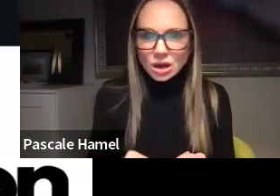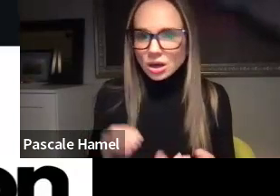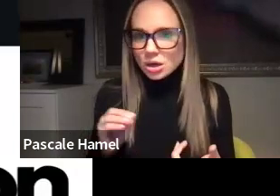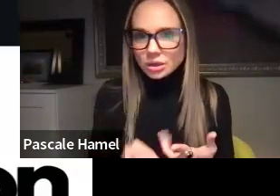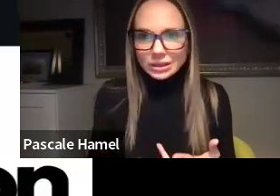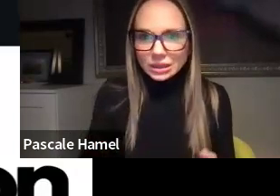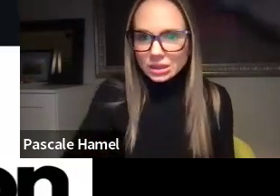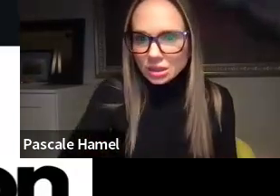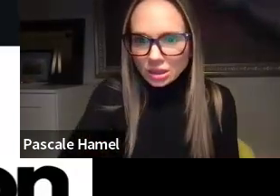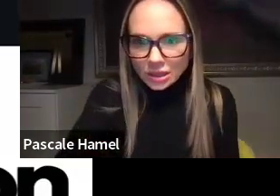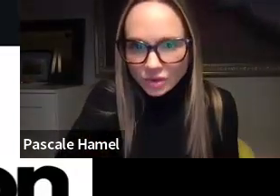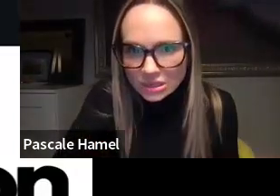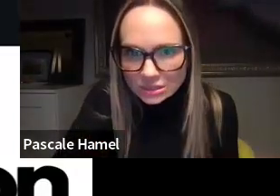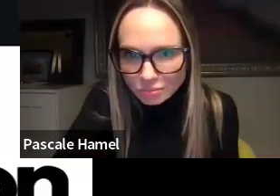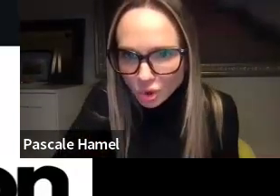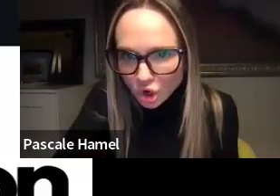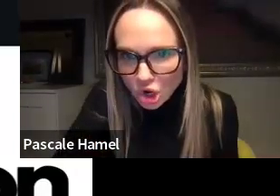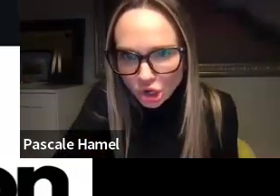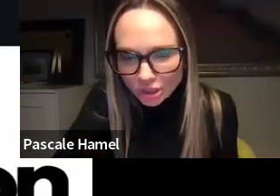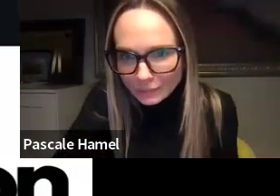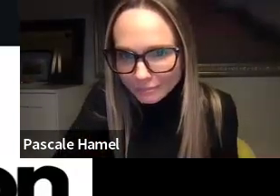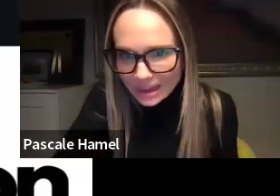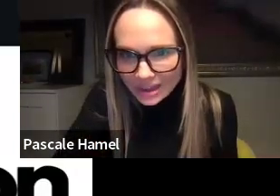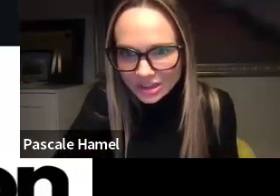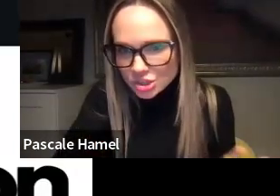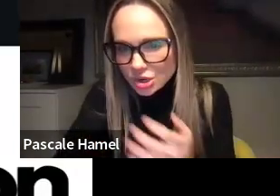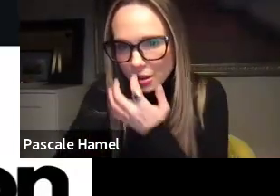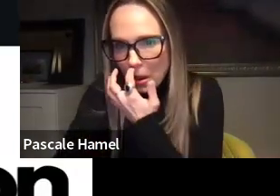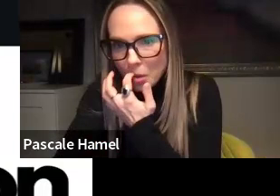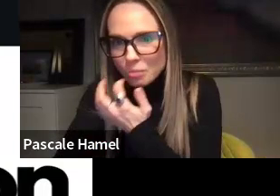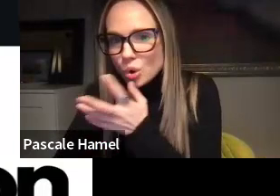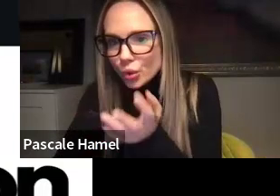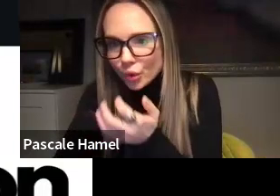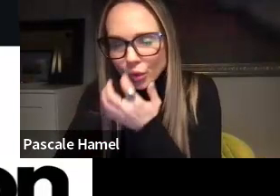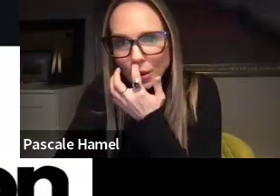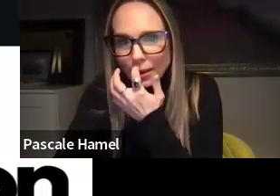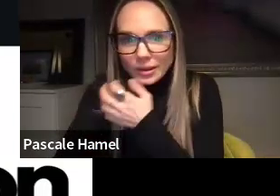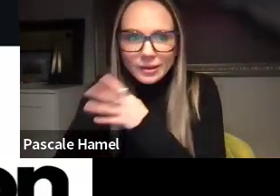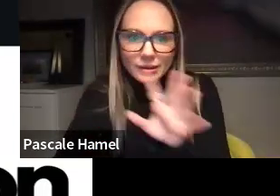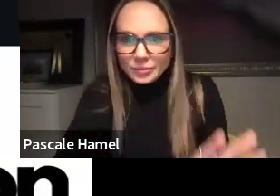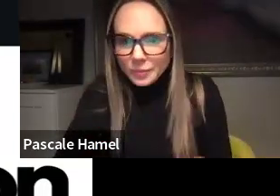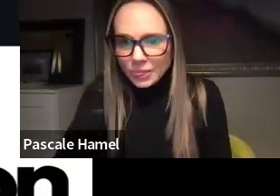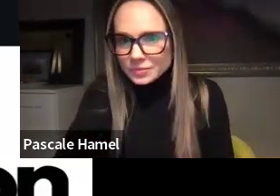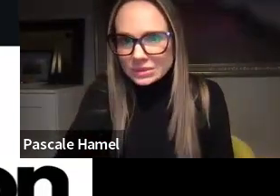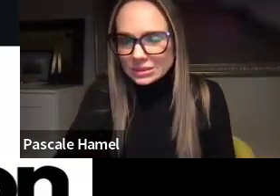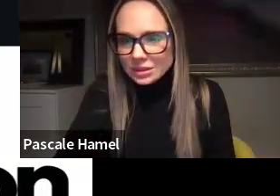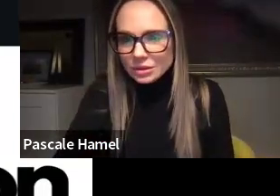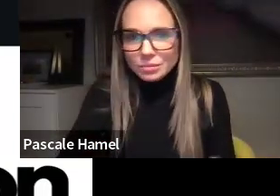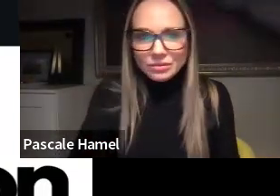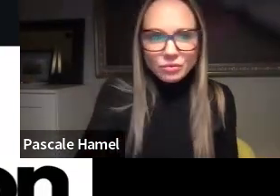OK? Noir, gris. Et vous voyez ici, bourgogne, beige, un bleu.